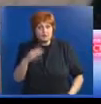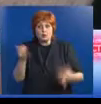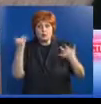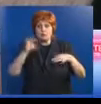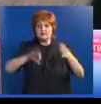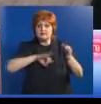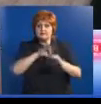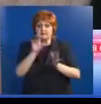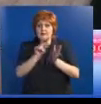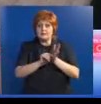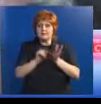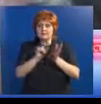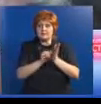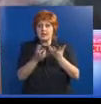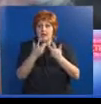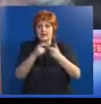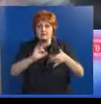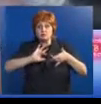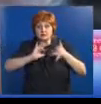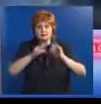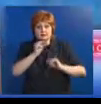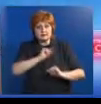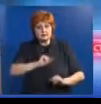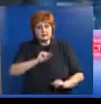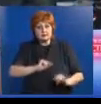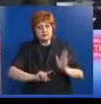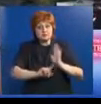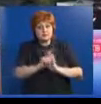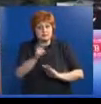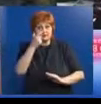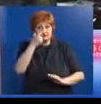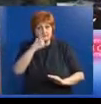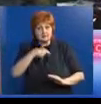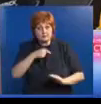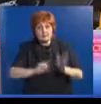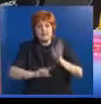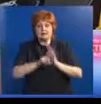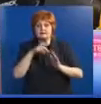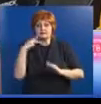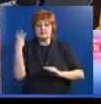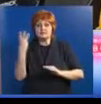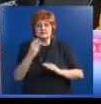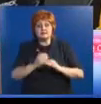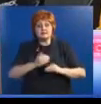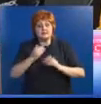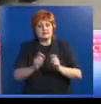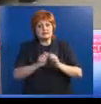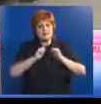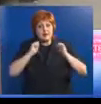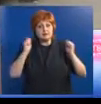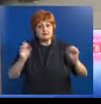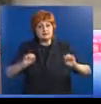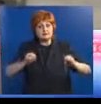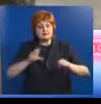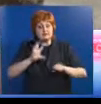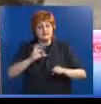проект для пенсионеров «Азбука интернета» заработал в краевой столице. На Ставрополе стартовал третий финальный этап открытой внедорожной